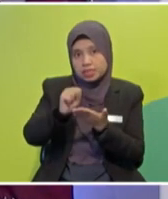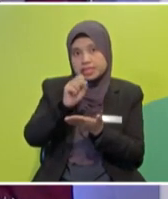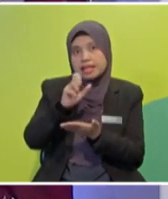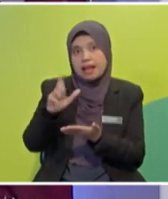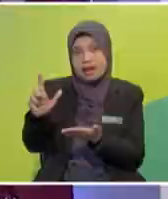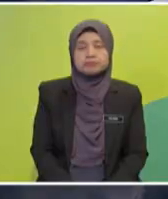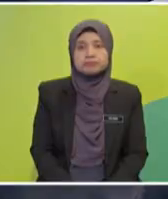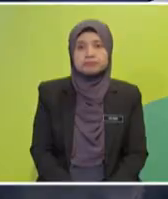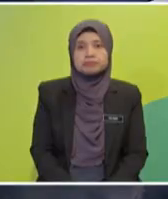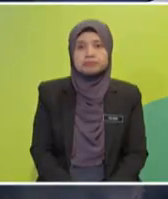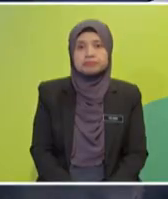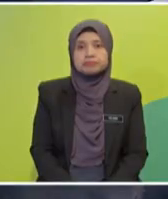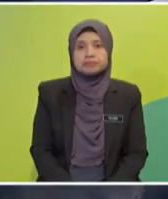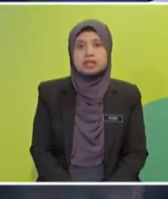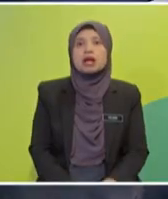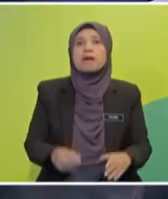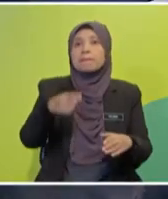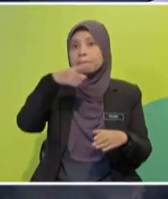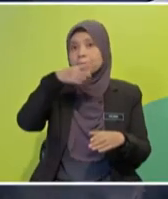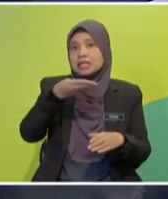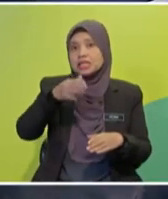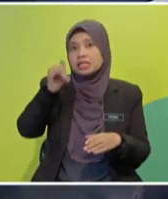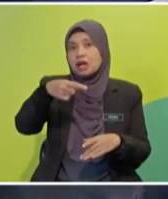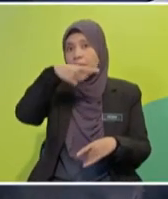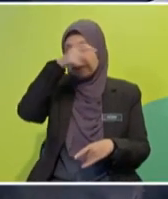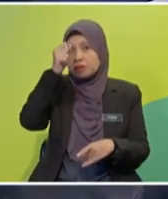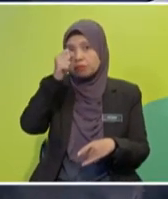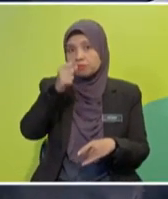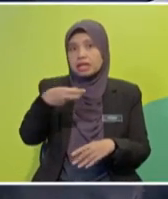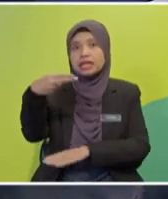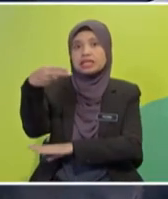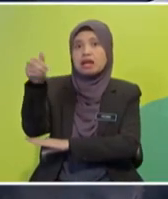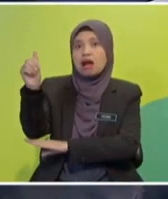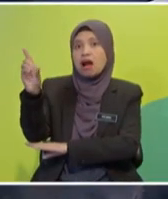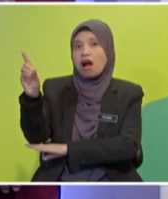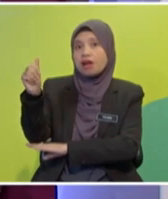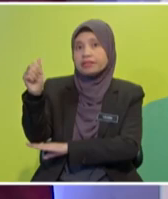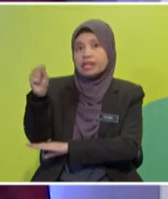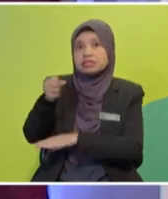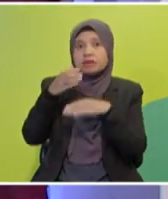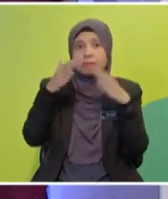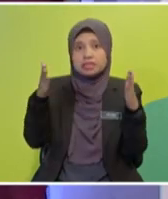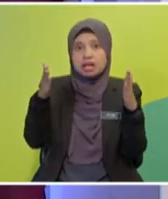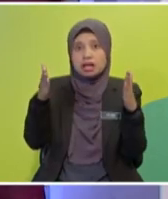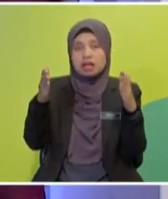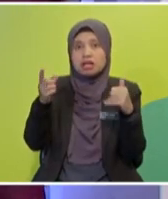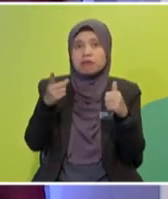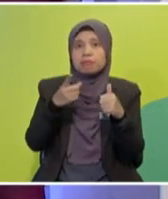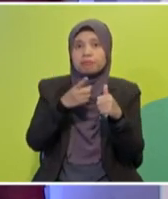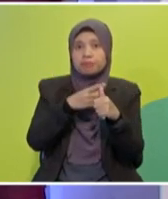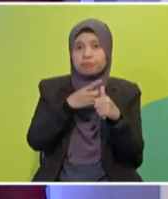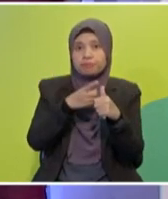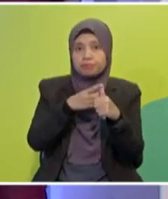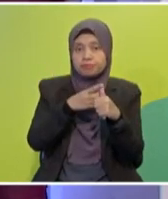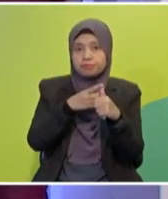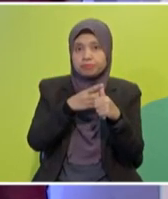Okey. Okey, perkara yang menyebabkan hadas besar. Yeah. Silakan Ustazah. Okey, kita teruskan dengan perkara-perkara yang menyebabkan